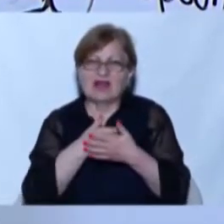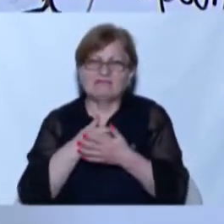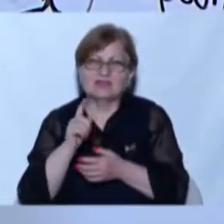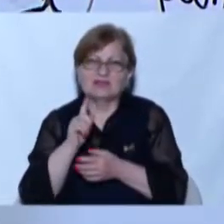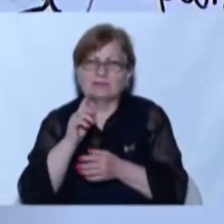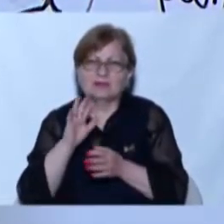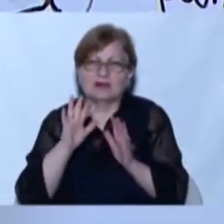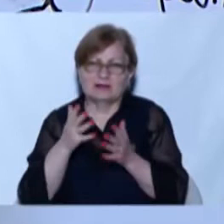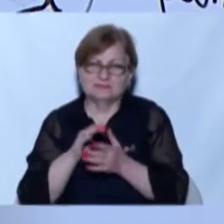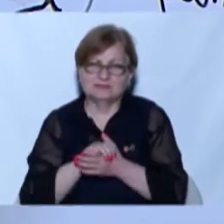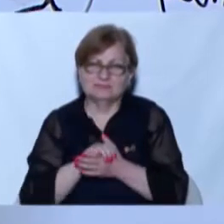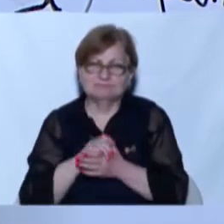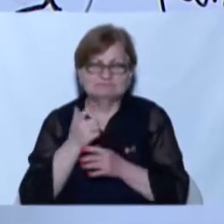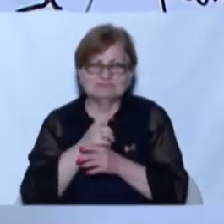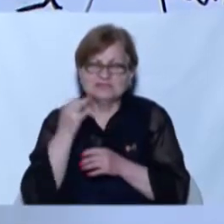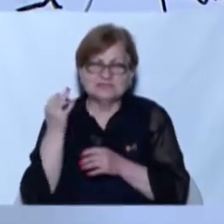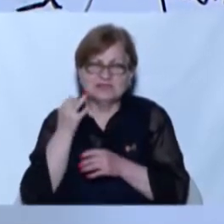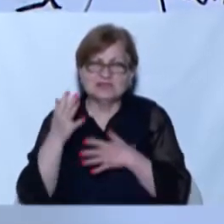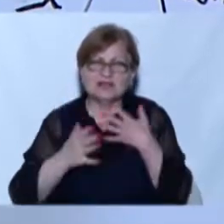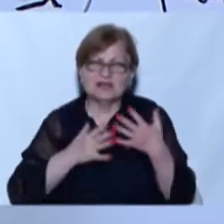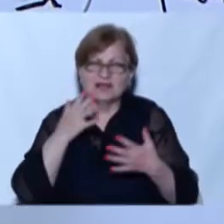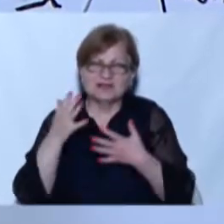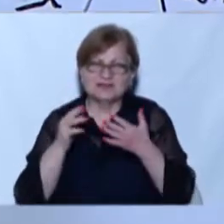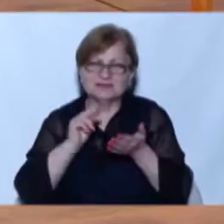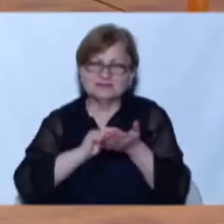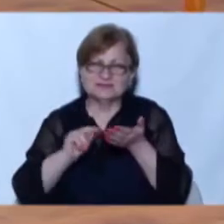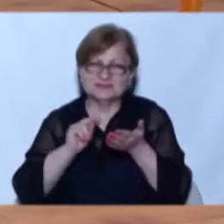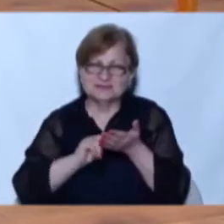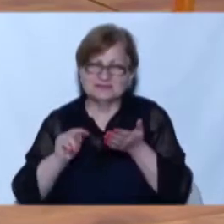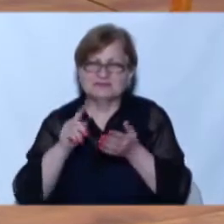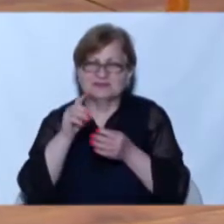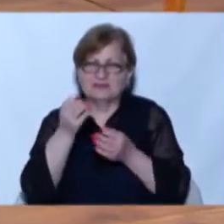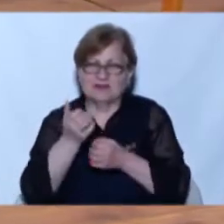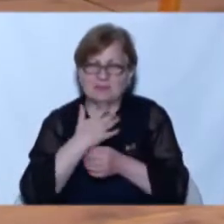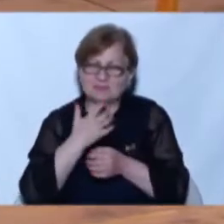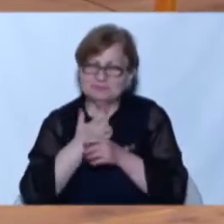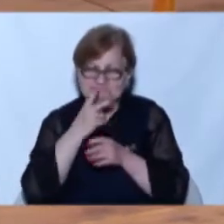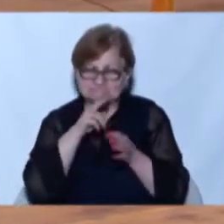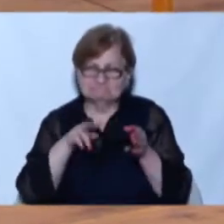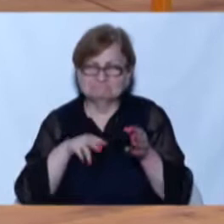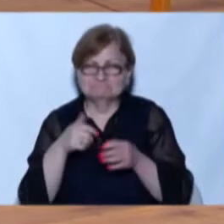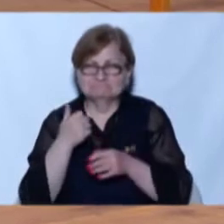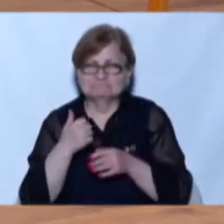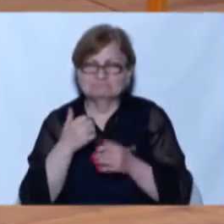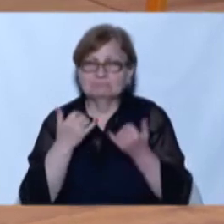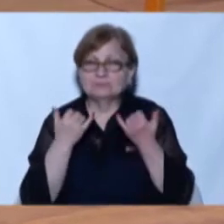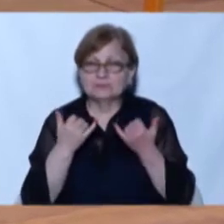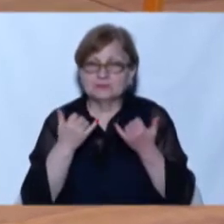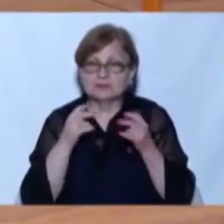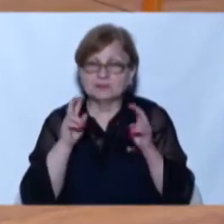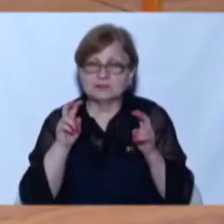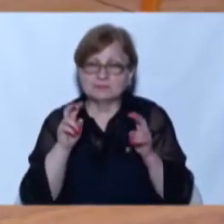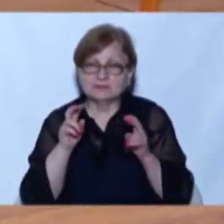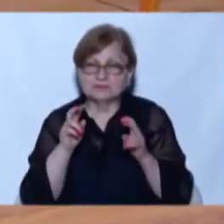Და ძალიან საინტერესო და ემოციური ჩანახატებიც დაწერეთ. Აი დღევანდელი ჩვენი გაკვეთილის